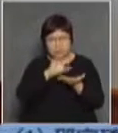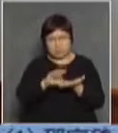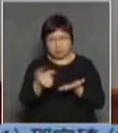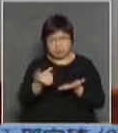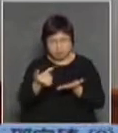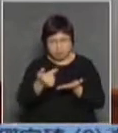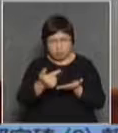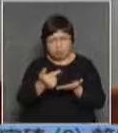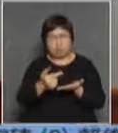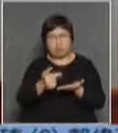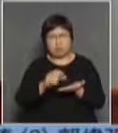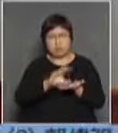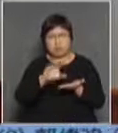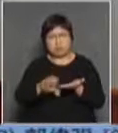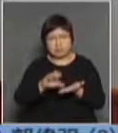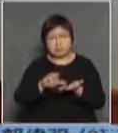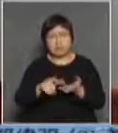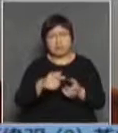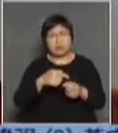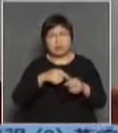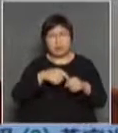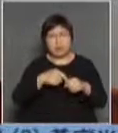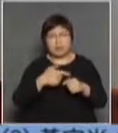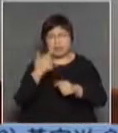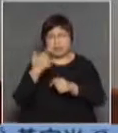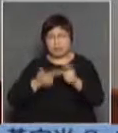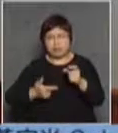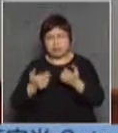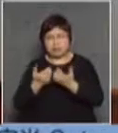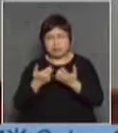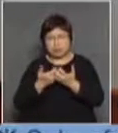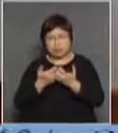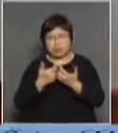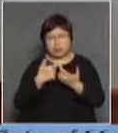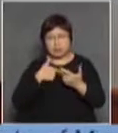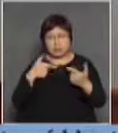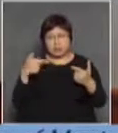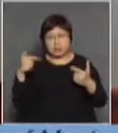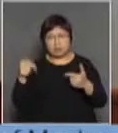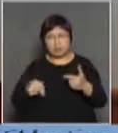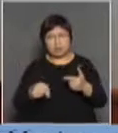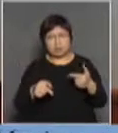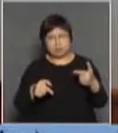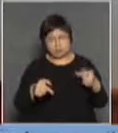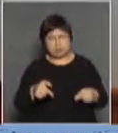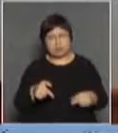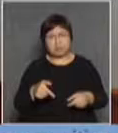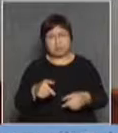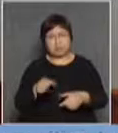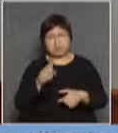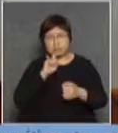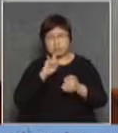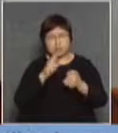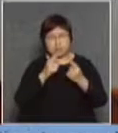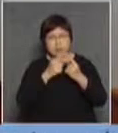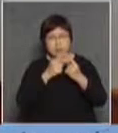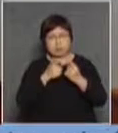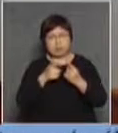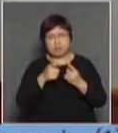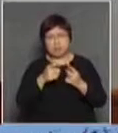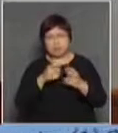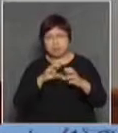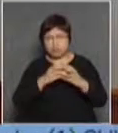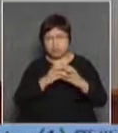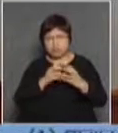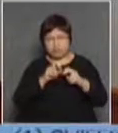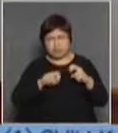資源，貧富數字整體向下，司長的結論與民間組織的分析有